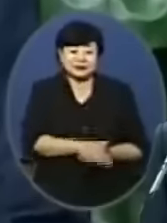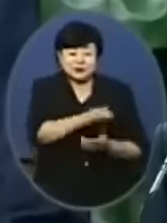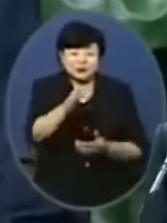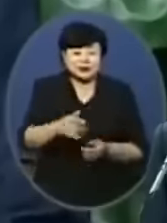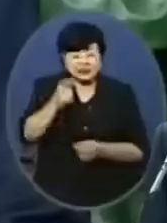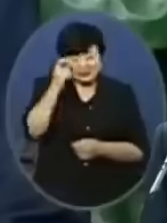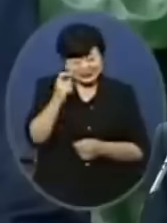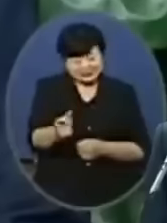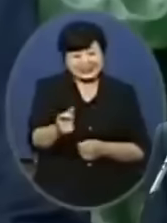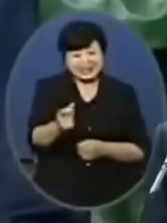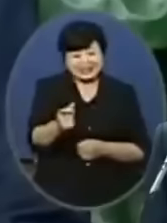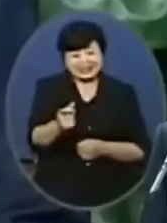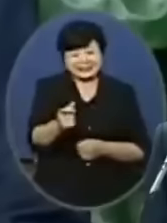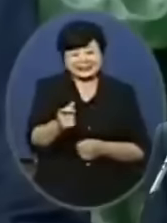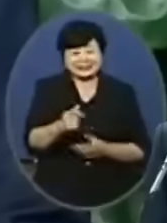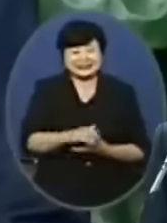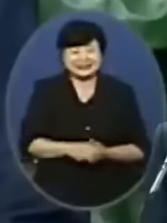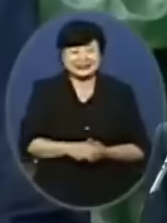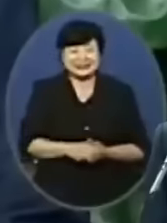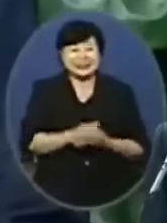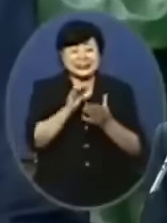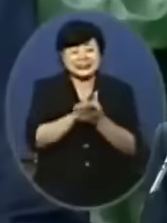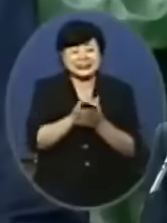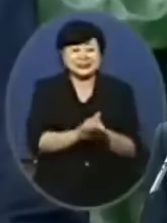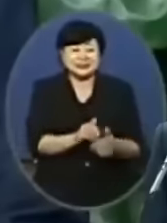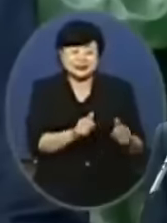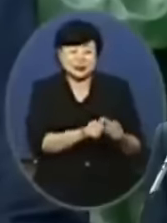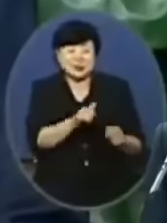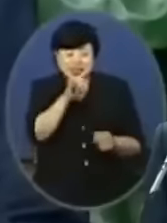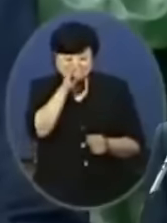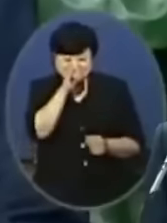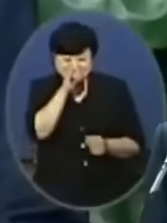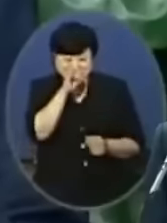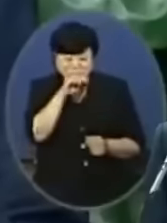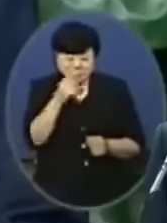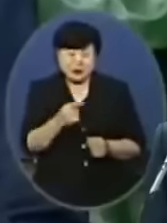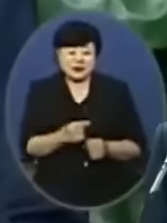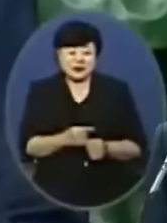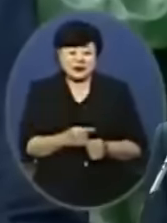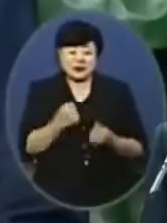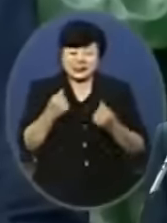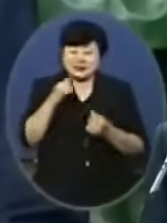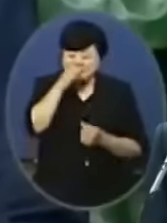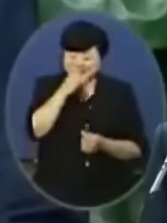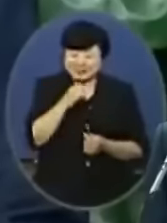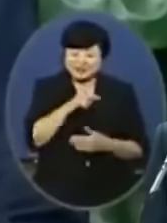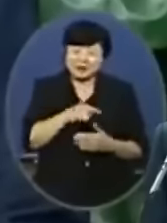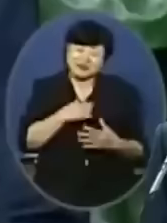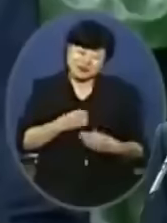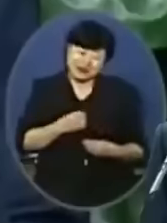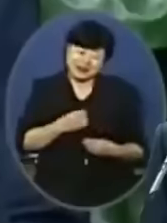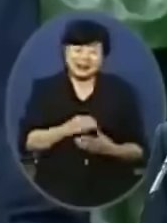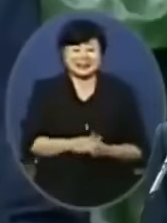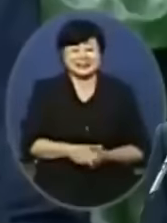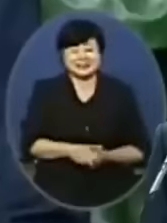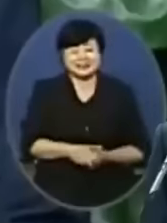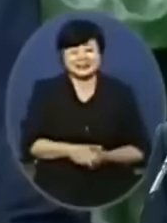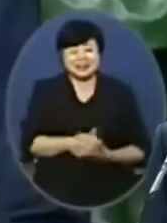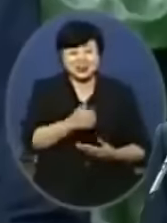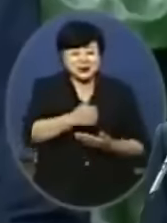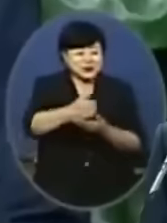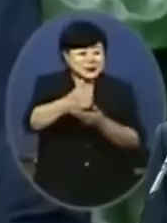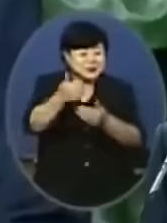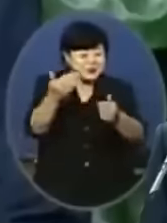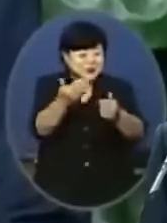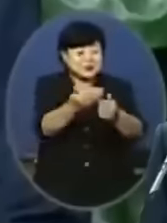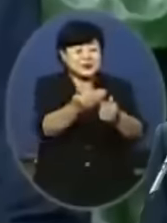우리는 튼튼한 친구가 옆에 곁에 있어도 백이 있어 마음이 편안한데